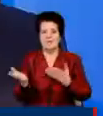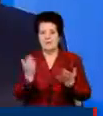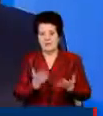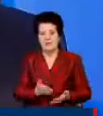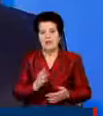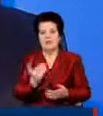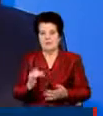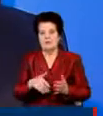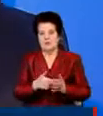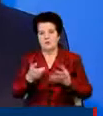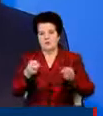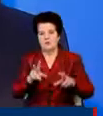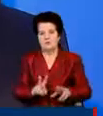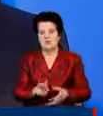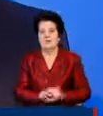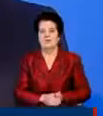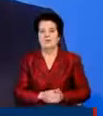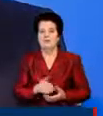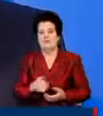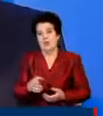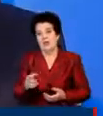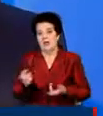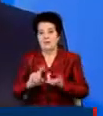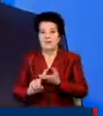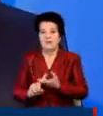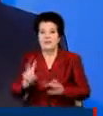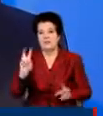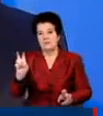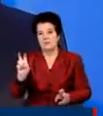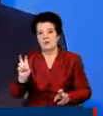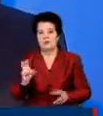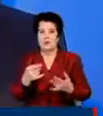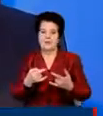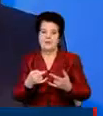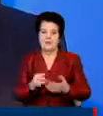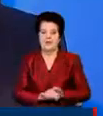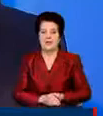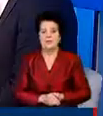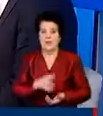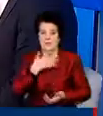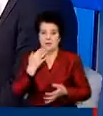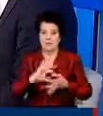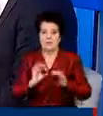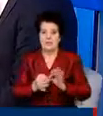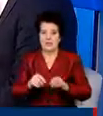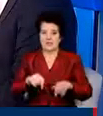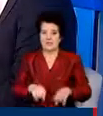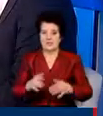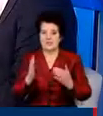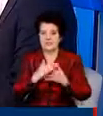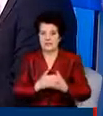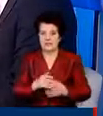și vom avea și invitat special de la caz la caz, în dependență de subiectul emisiunii. Deja mai multe detalii aflăm în această